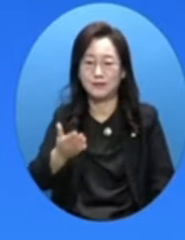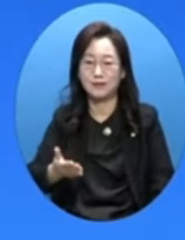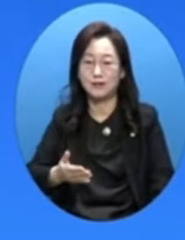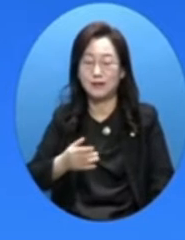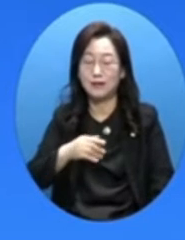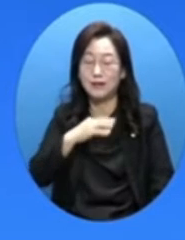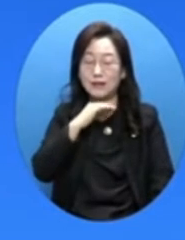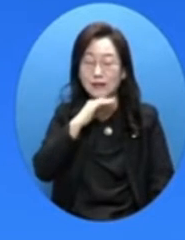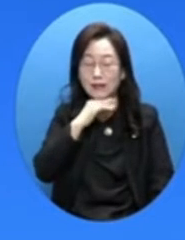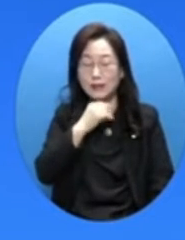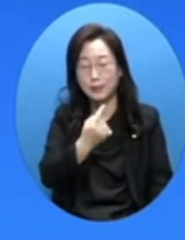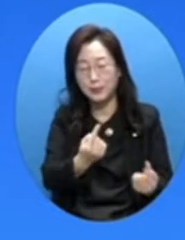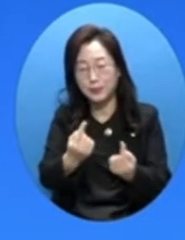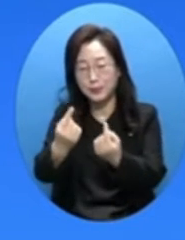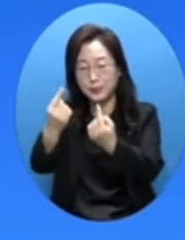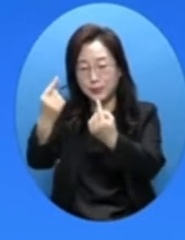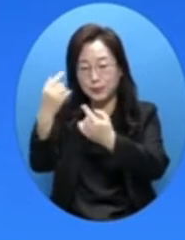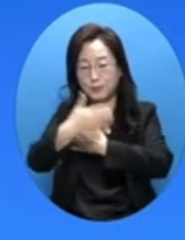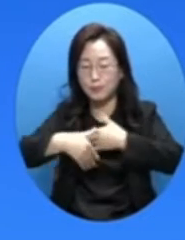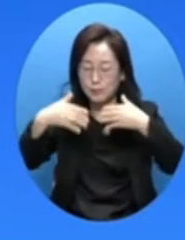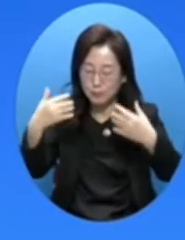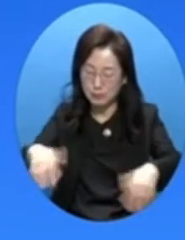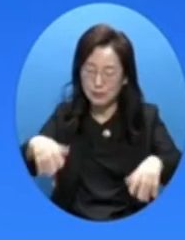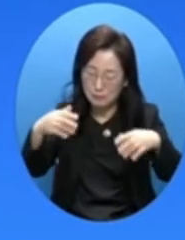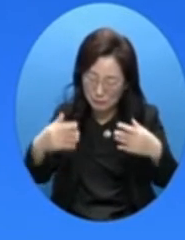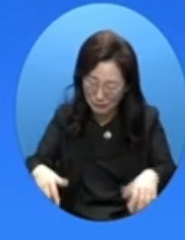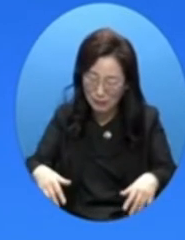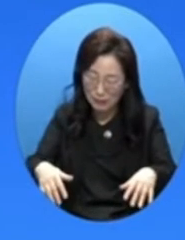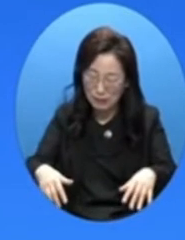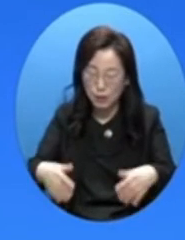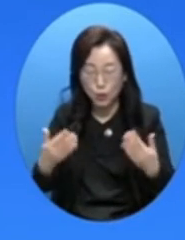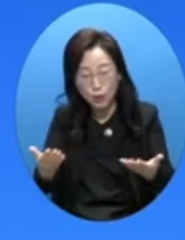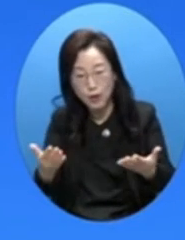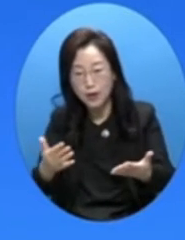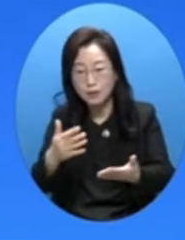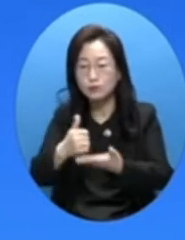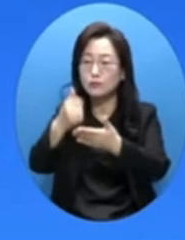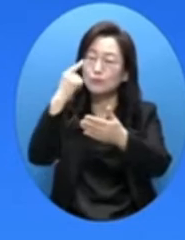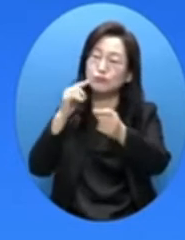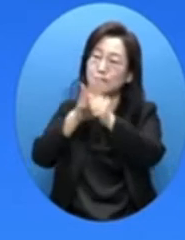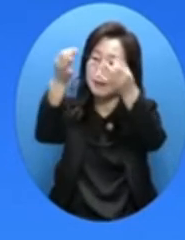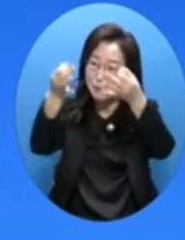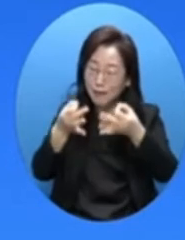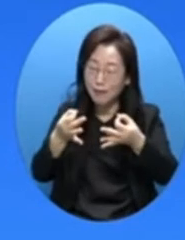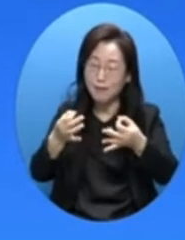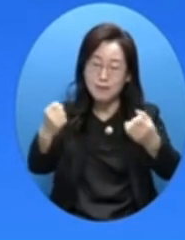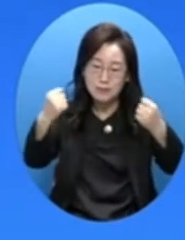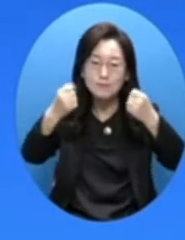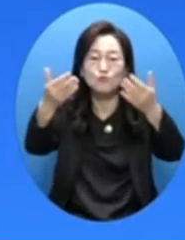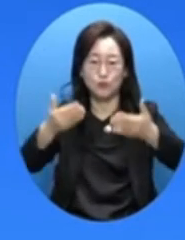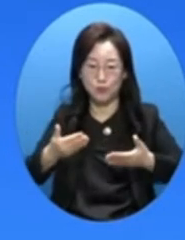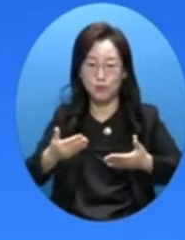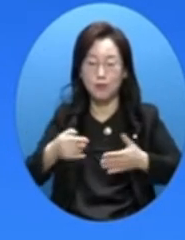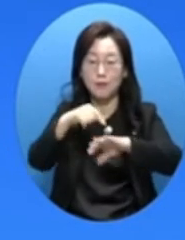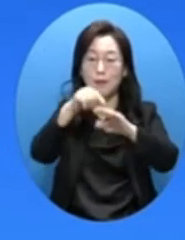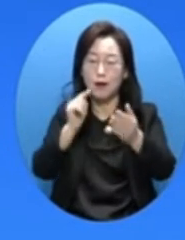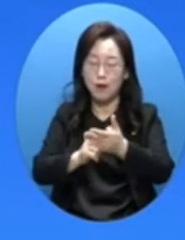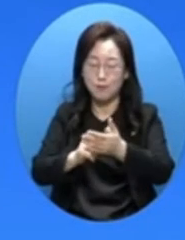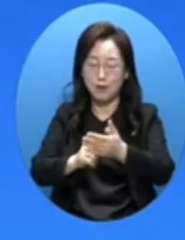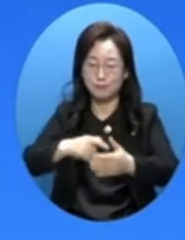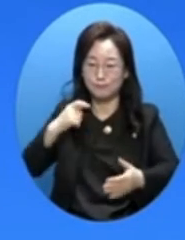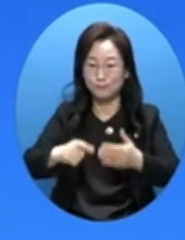나이가 들어가서 몸이 점점 쇠하여지고 어찌할 바 모를 때 주님이 불쌍히 보시면 주님이 붙잡아 주시는 것입니다. 마음을 붙잡아